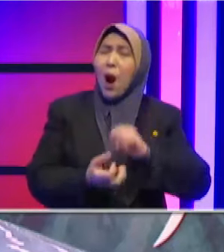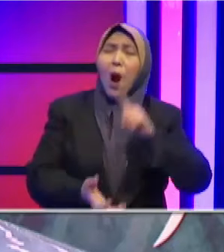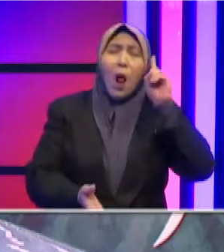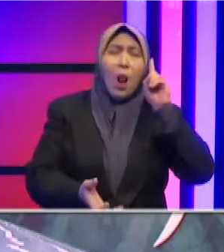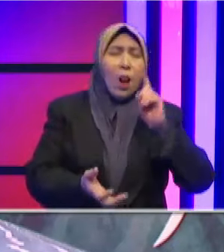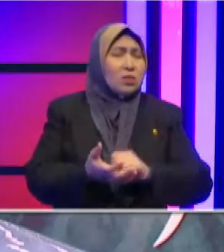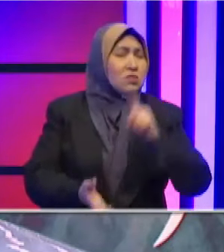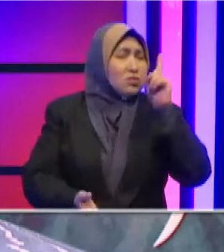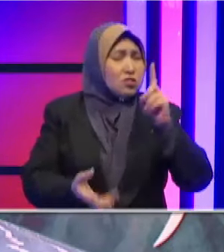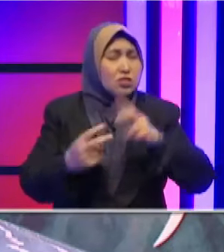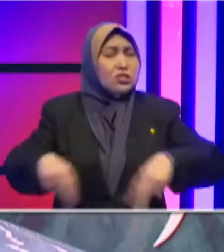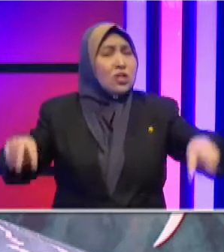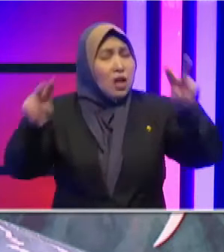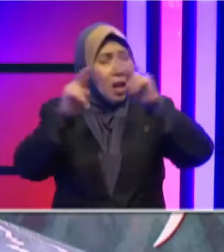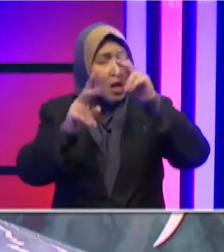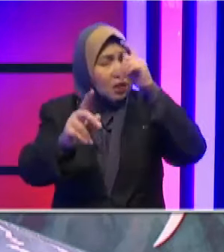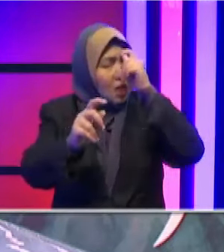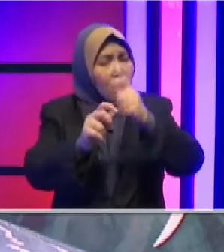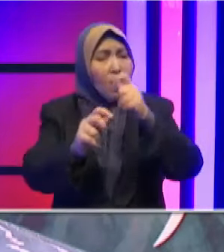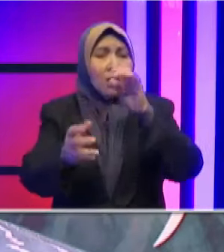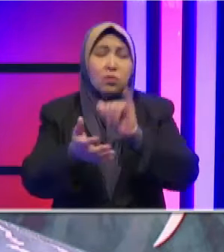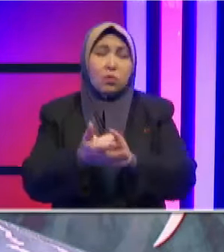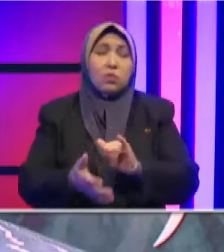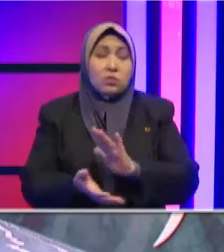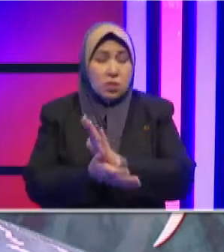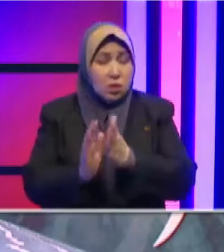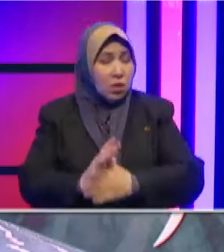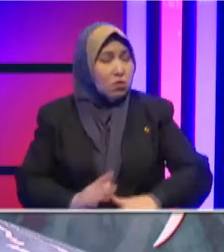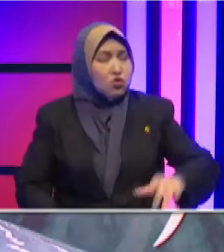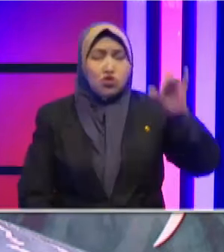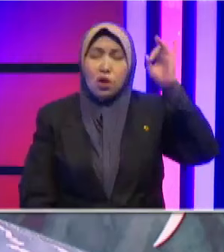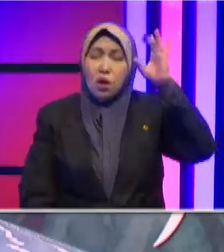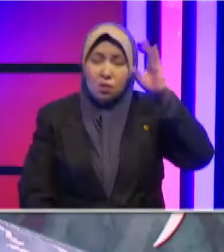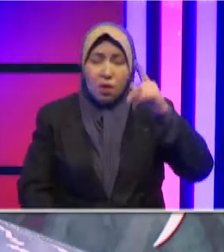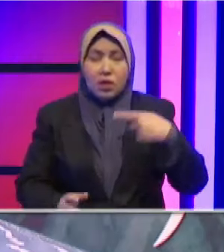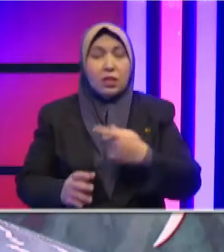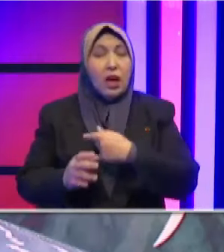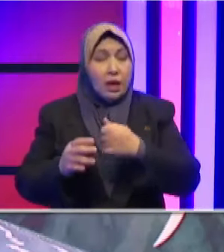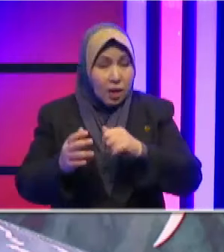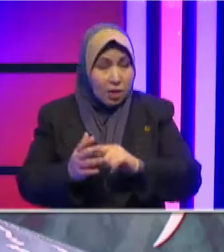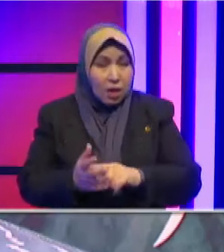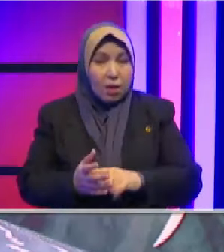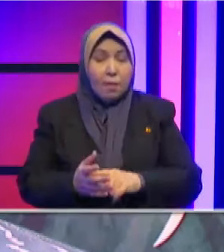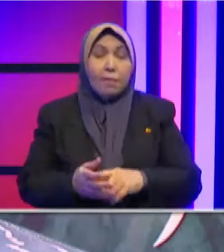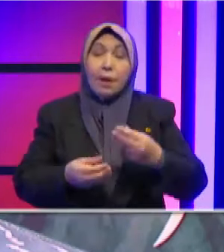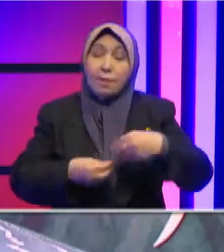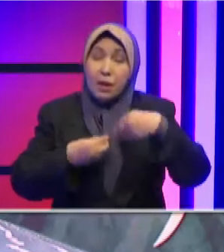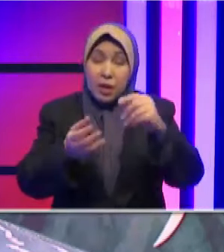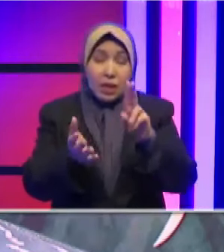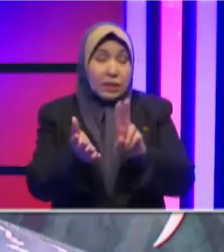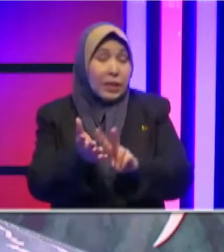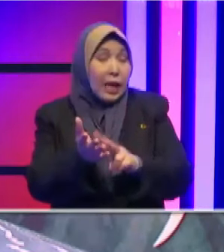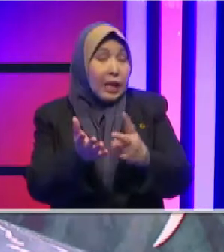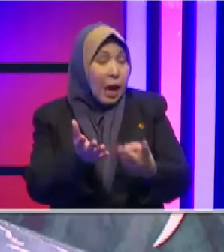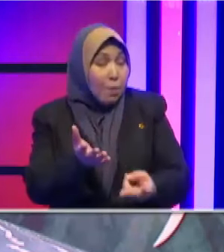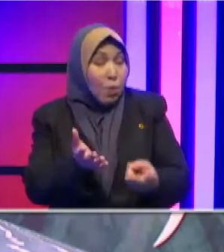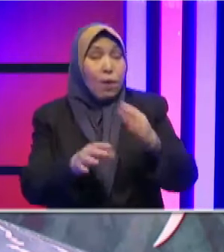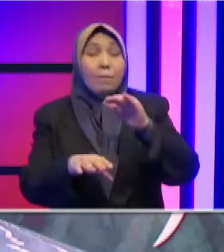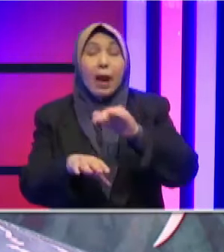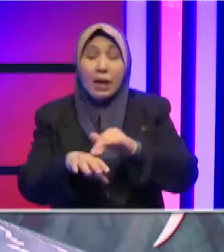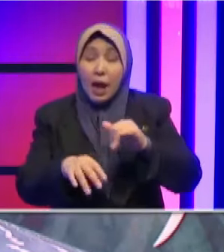dan ada penerimaaan kita baca ini salah start Sjafri akan memberi tanda bunyi pada ayat